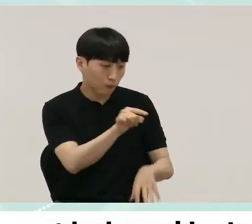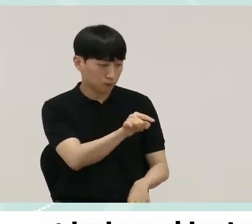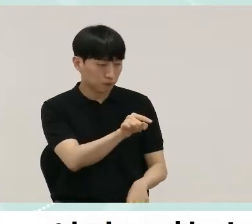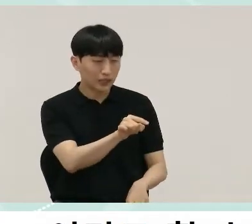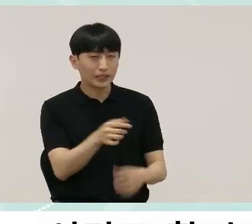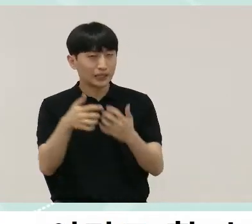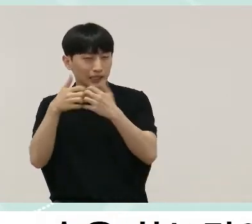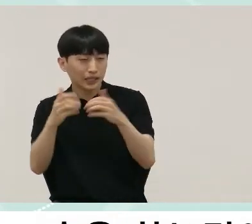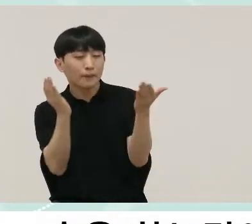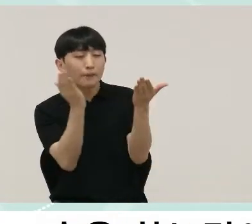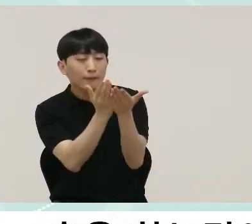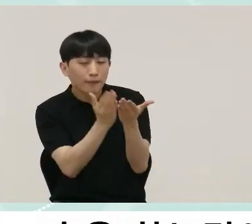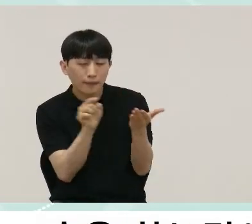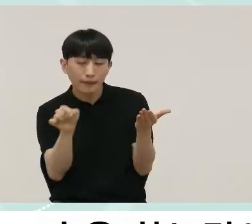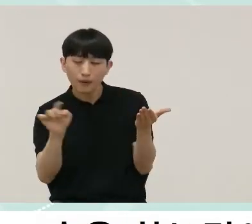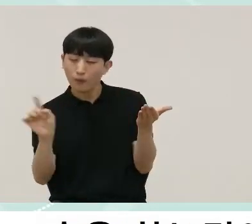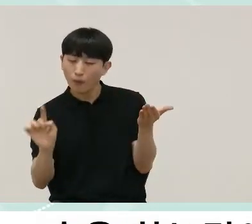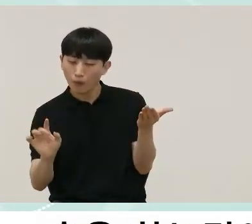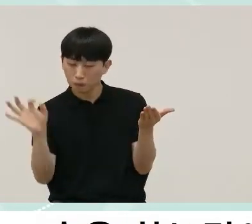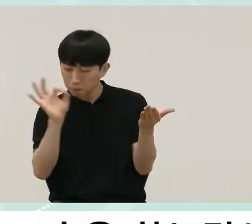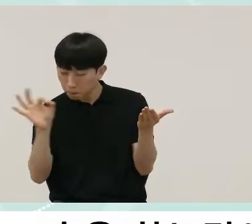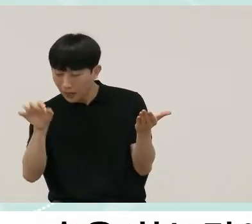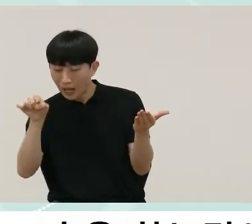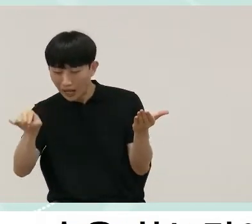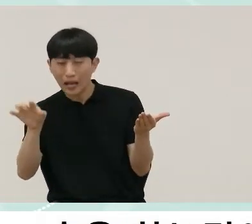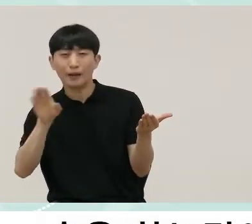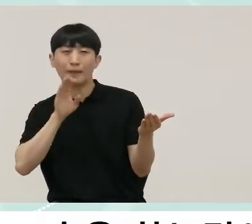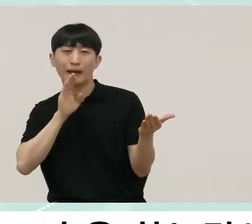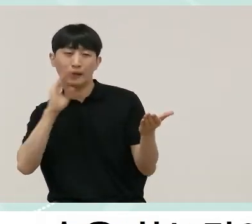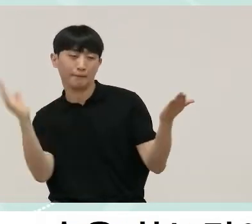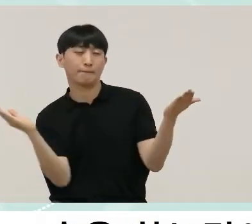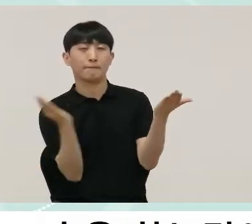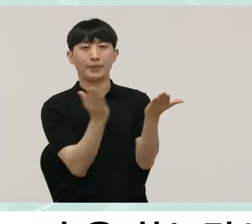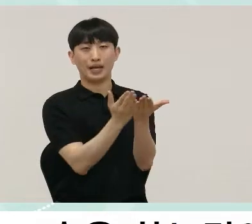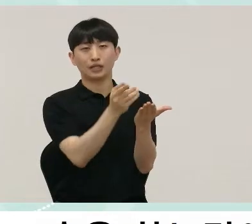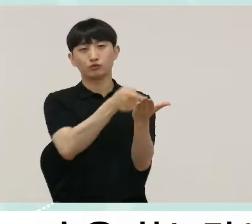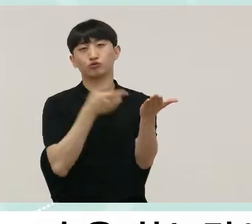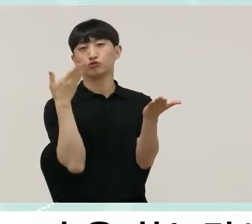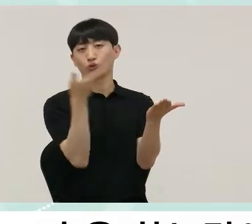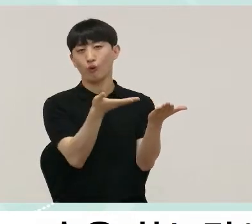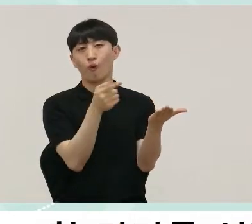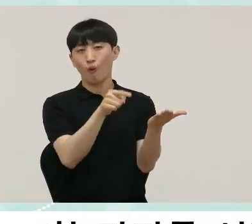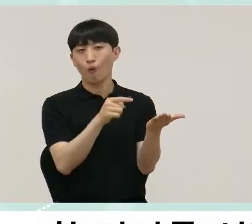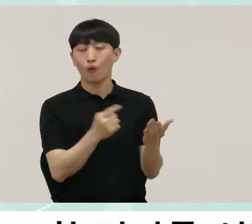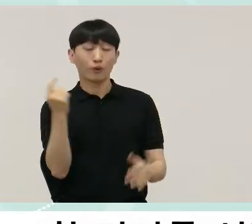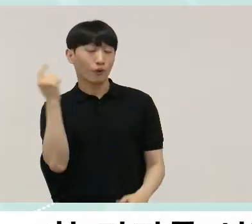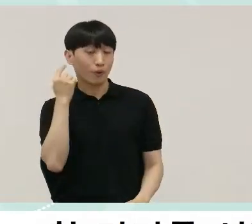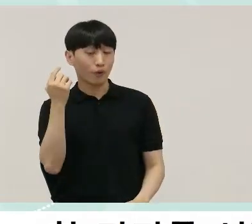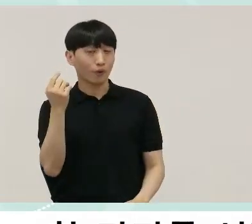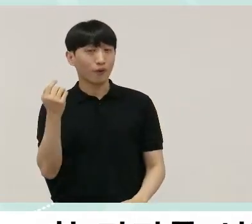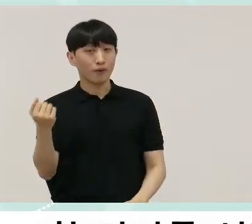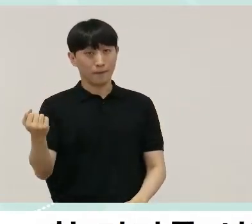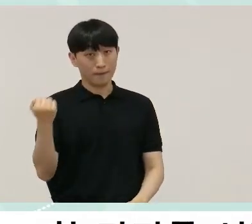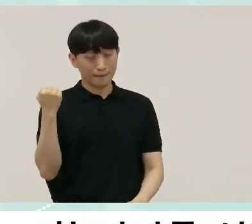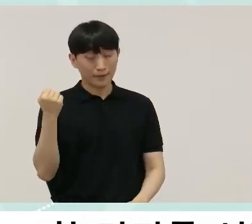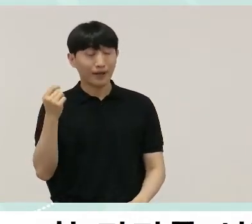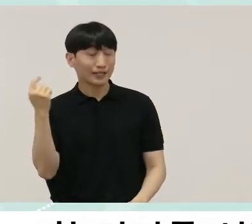기기를 잘 선택해서 역시 맞춤형 정밀 수술을 하는 것이 잔존 청력 보존의 지름길입니다.